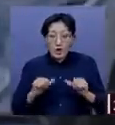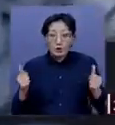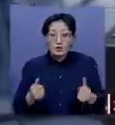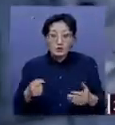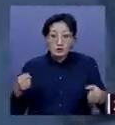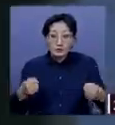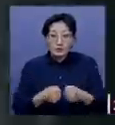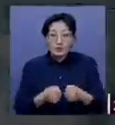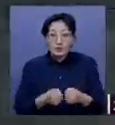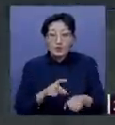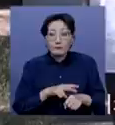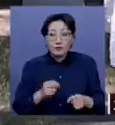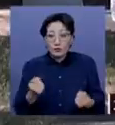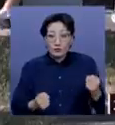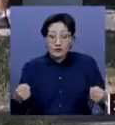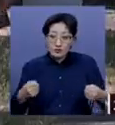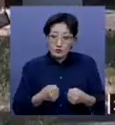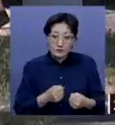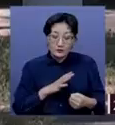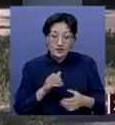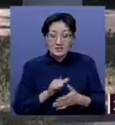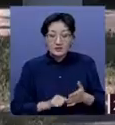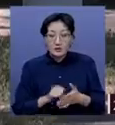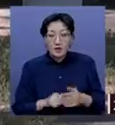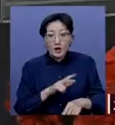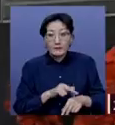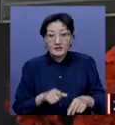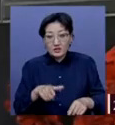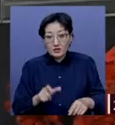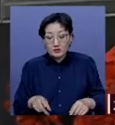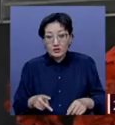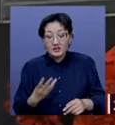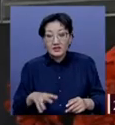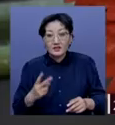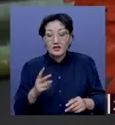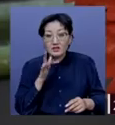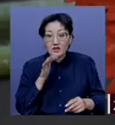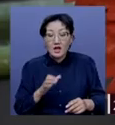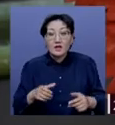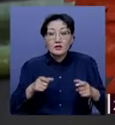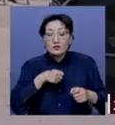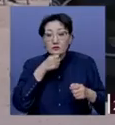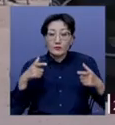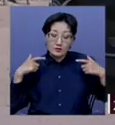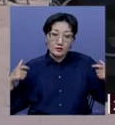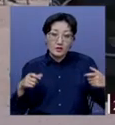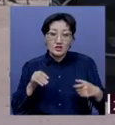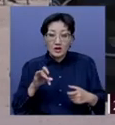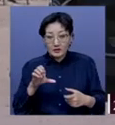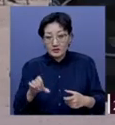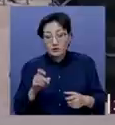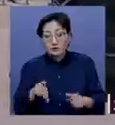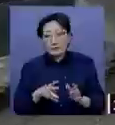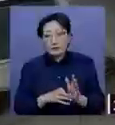бұзып, патрульдік көлікке соқтығысқан болатын. Салдарынан полиция қызметкері 42 жастағы аға лейтенант Жарас Жанғазиев пен